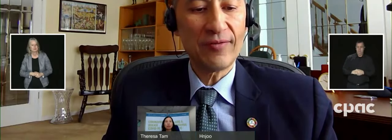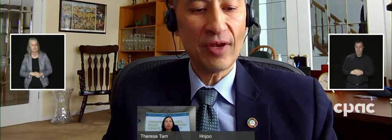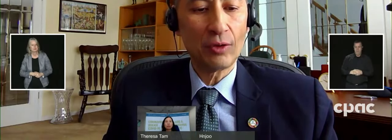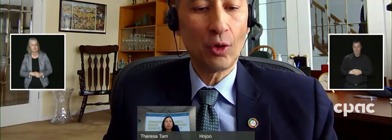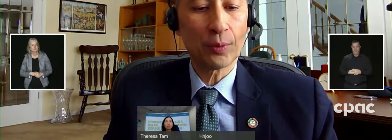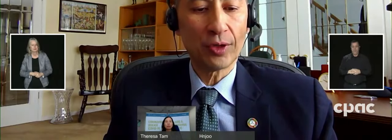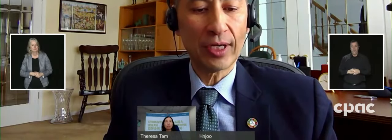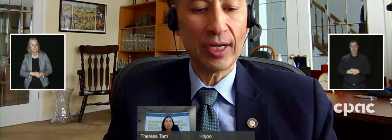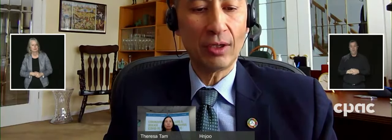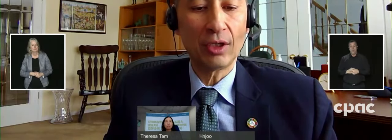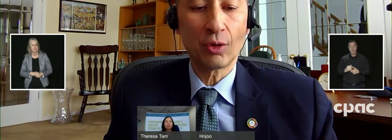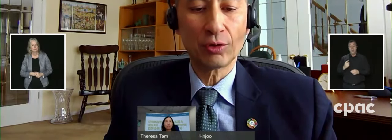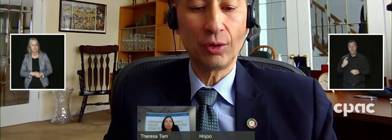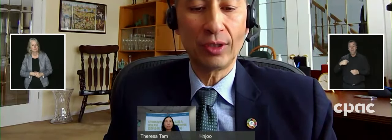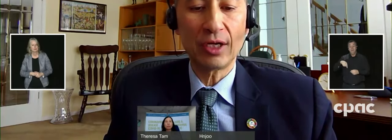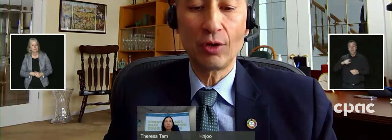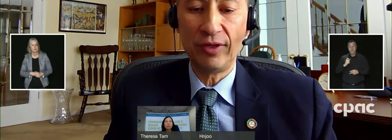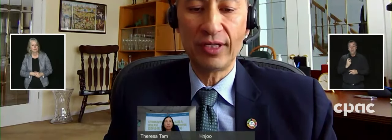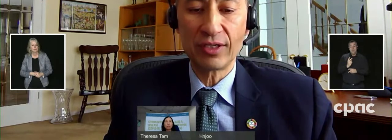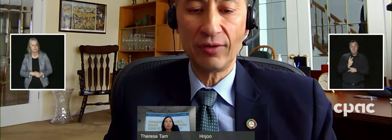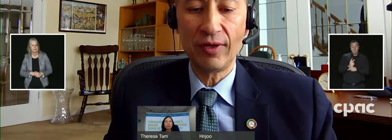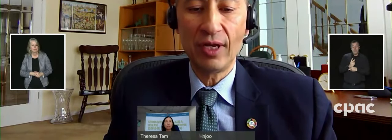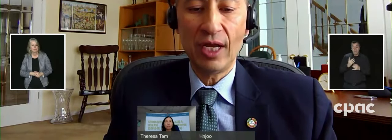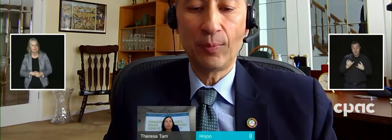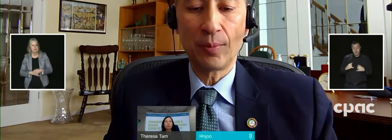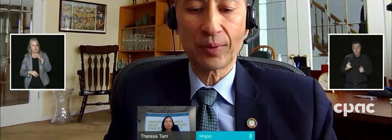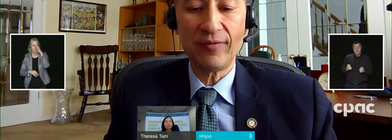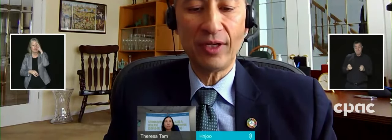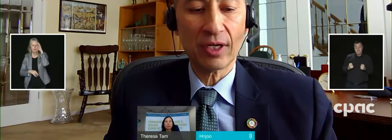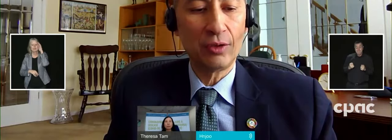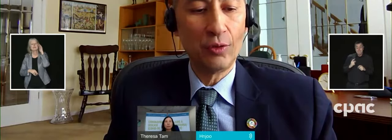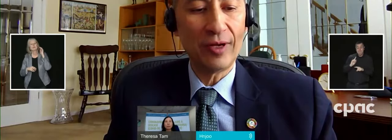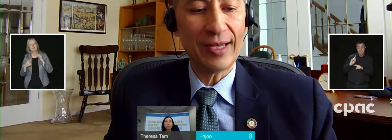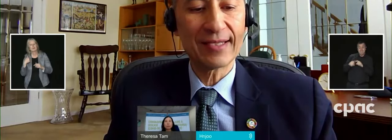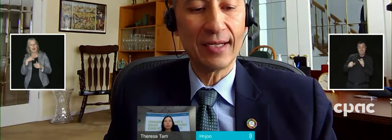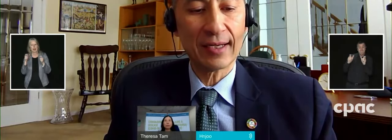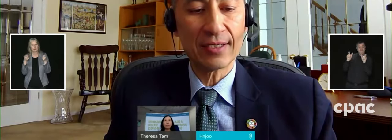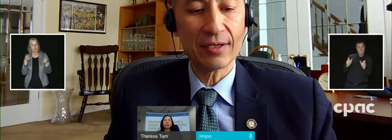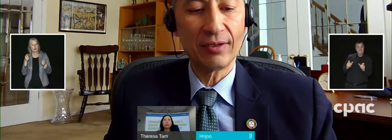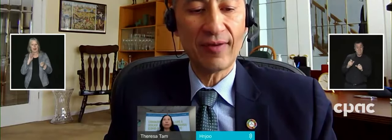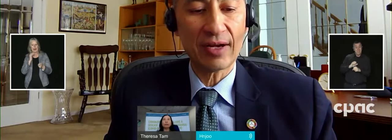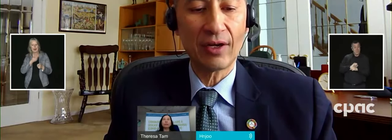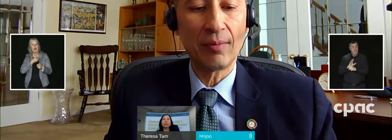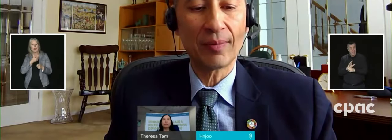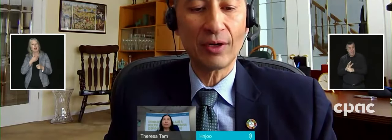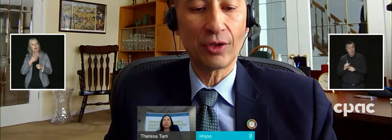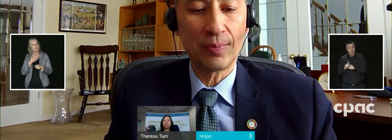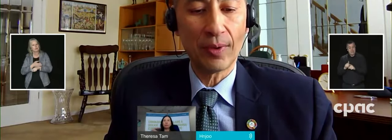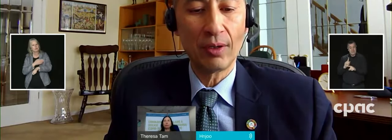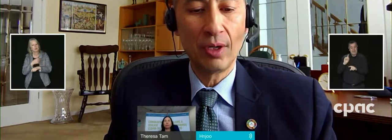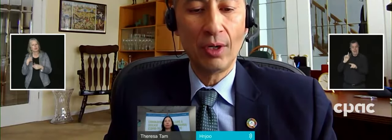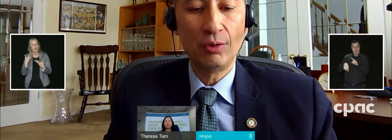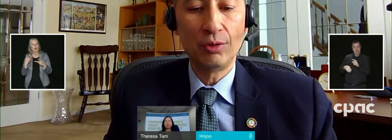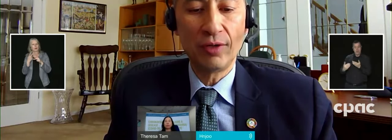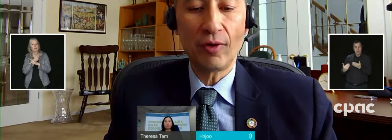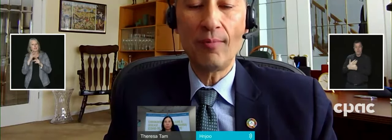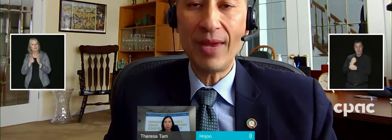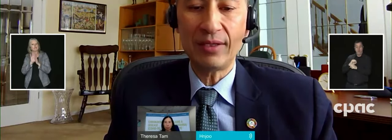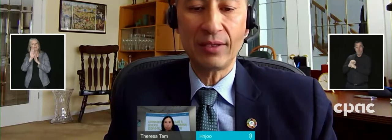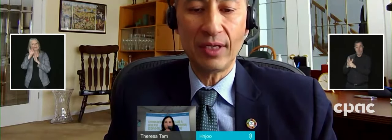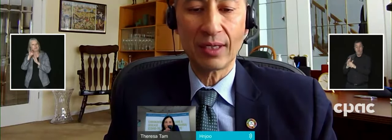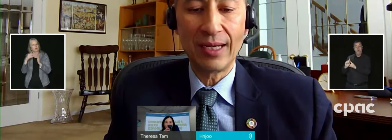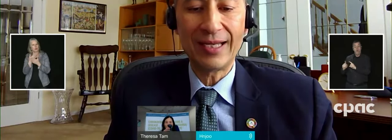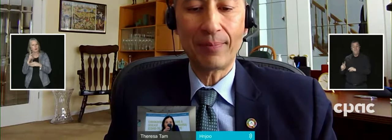Pour préserver nos progrès dans le contrôle de la COVID-19 et pour prévenir une nouvelle accélération des variants préoccupants, nous